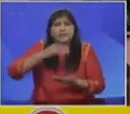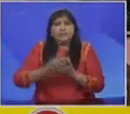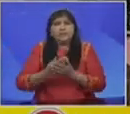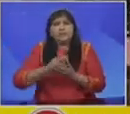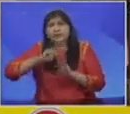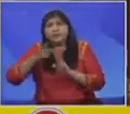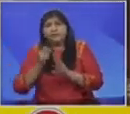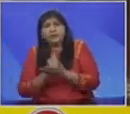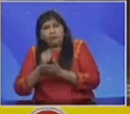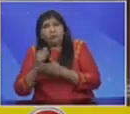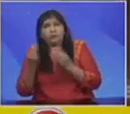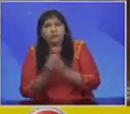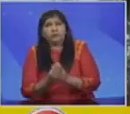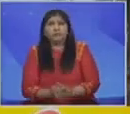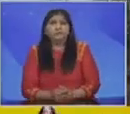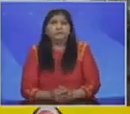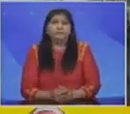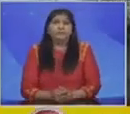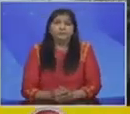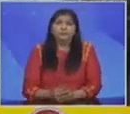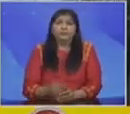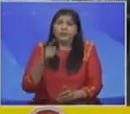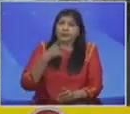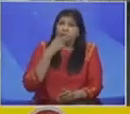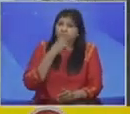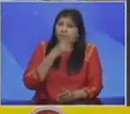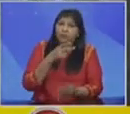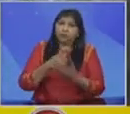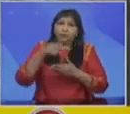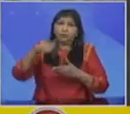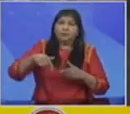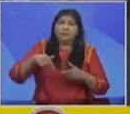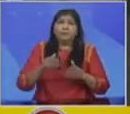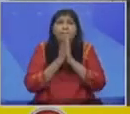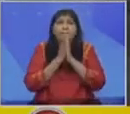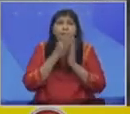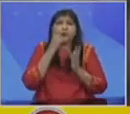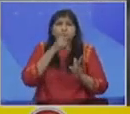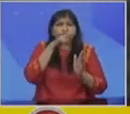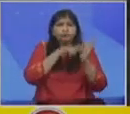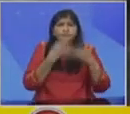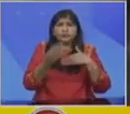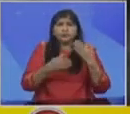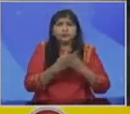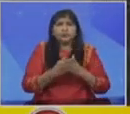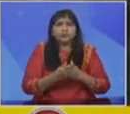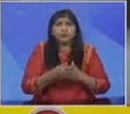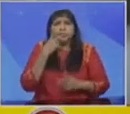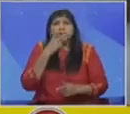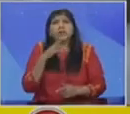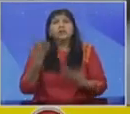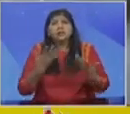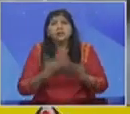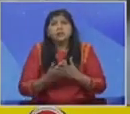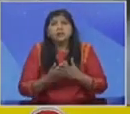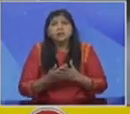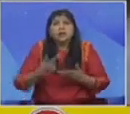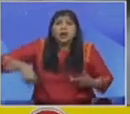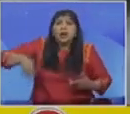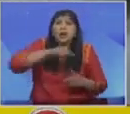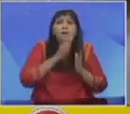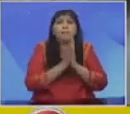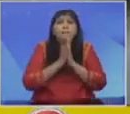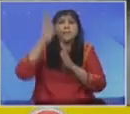ही भूमिका निभा रहे हैं। यदि आप हमारे मंदिरों को देखेंगे तो पाएंगे कि हर मंदिर